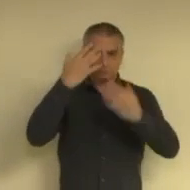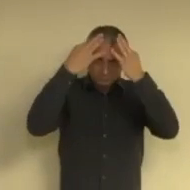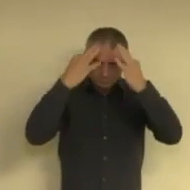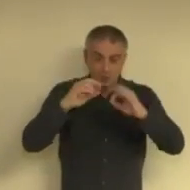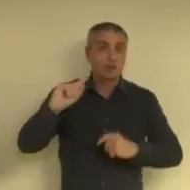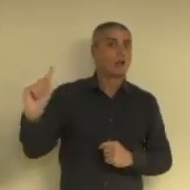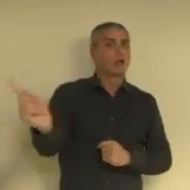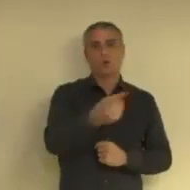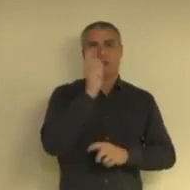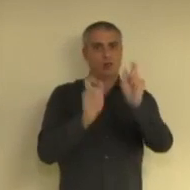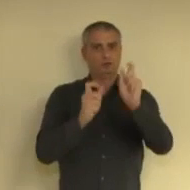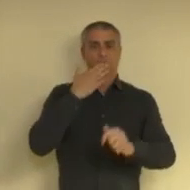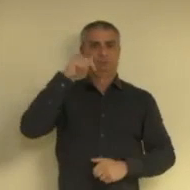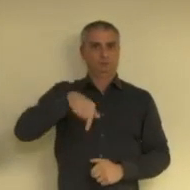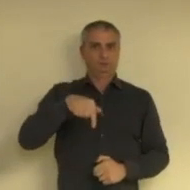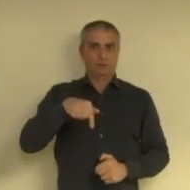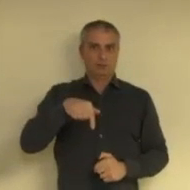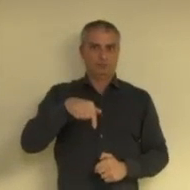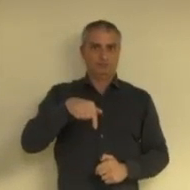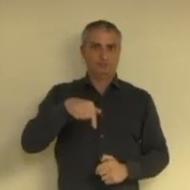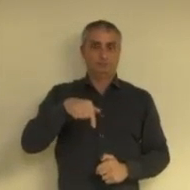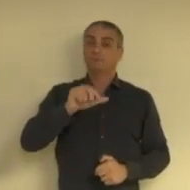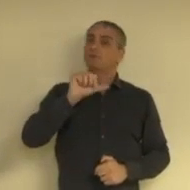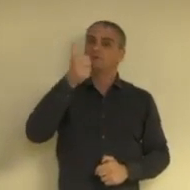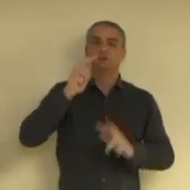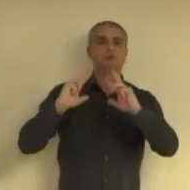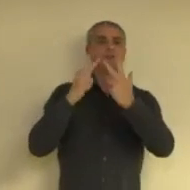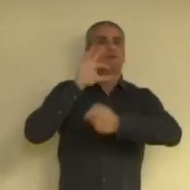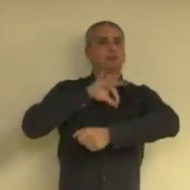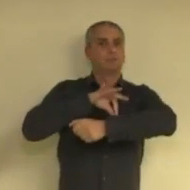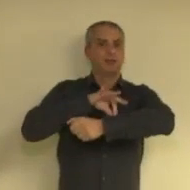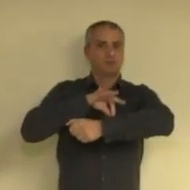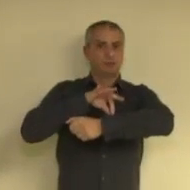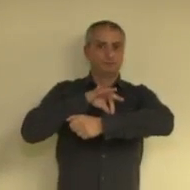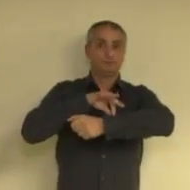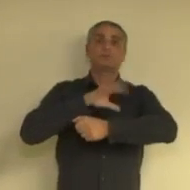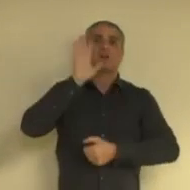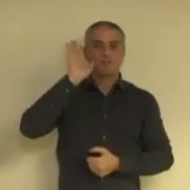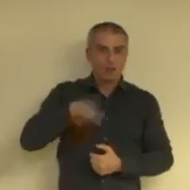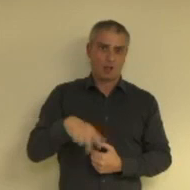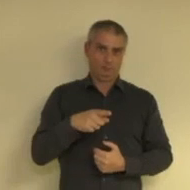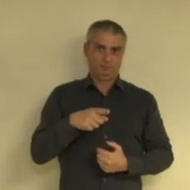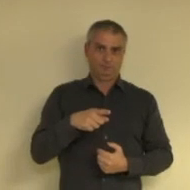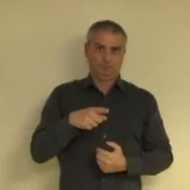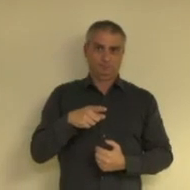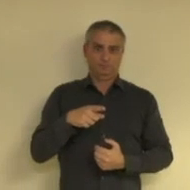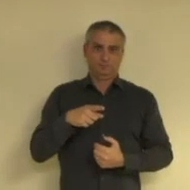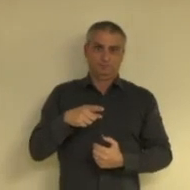הערכה לכם, אזרחי ישראל, קודם כל לצוותים הרפואיים, אבל גם